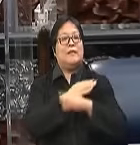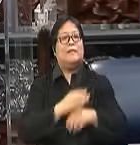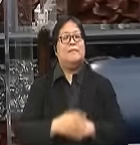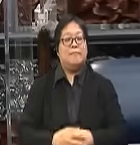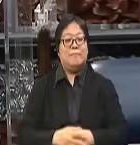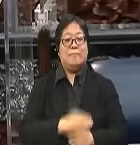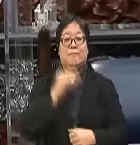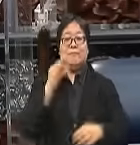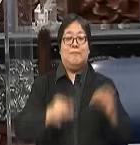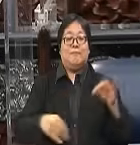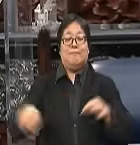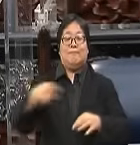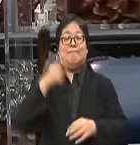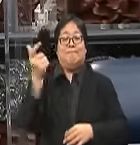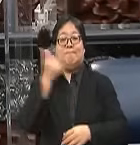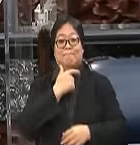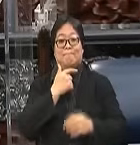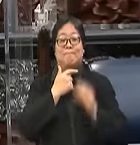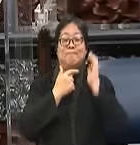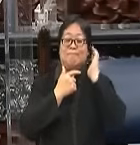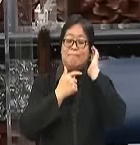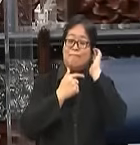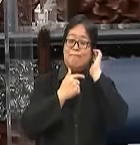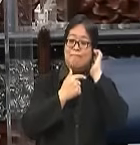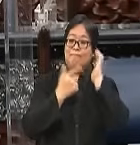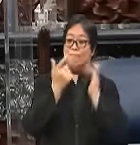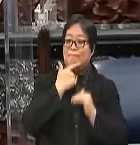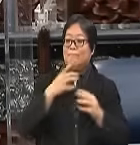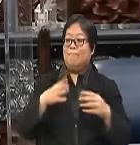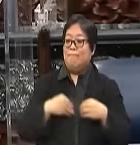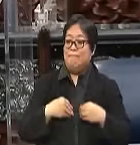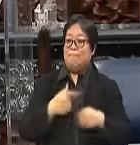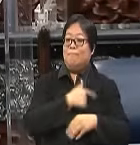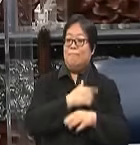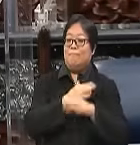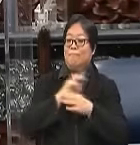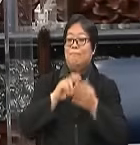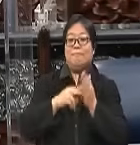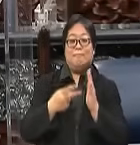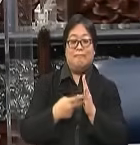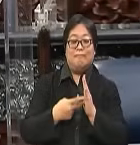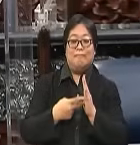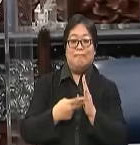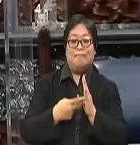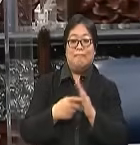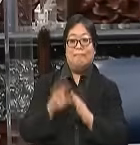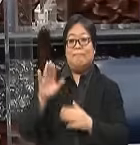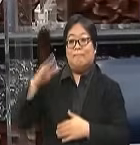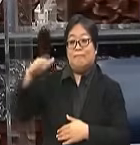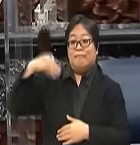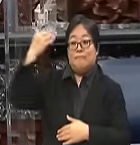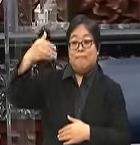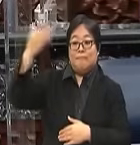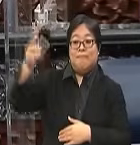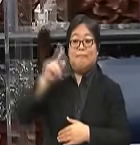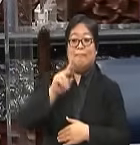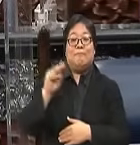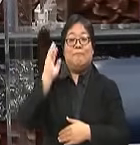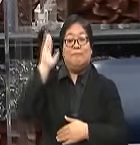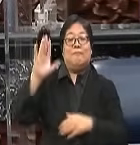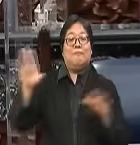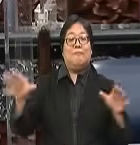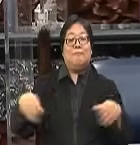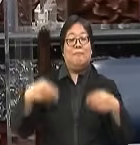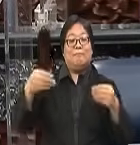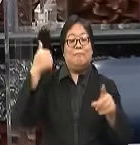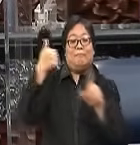testinya Michael reviews ataupun tidak mau mesin kan bermakna nanti satu ketika Keke makan mengeluarkan